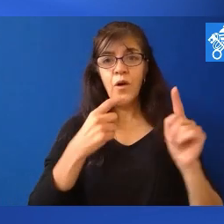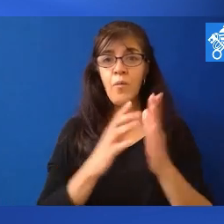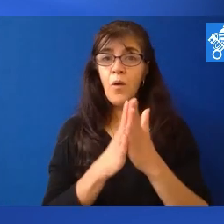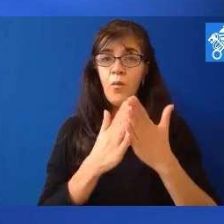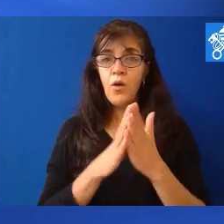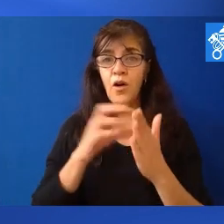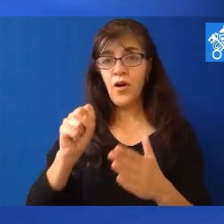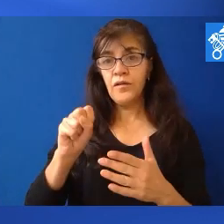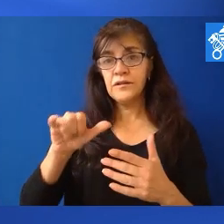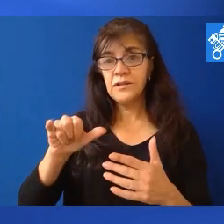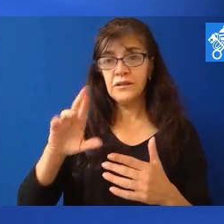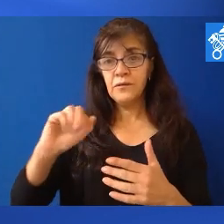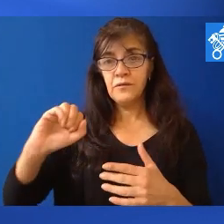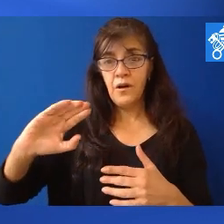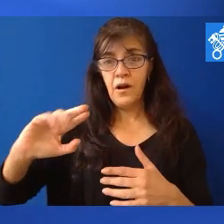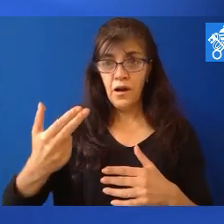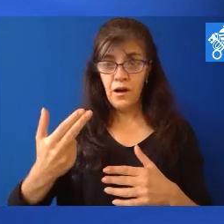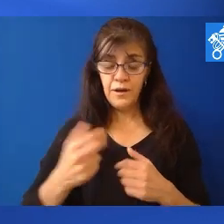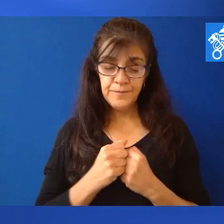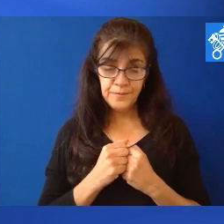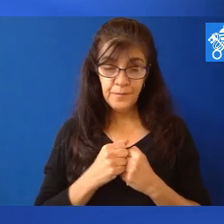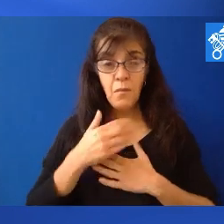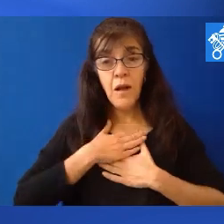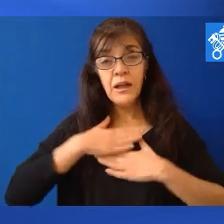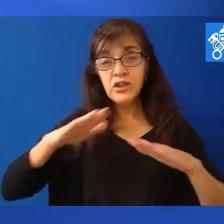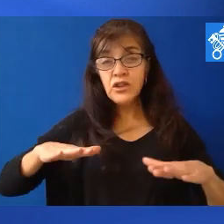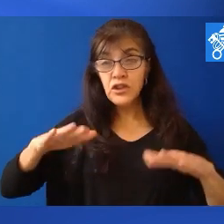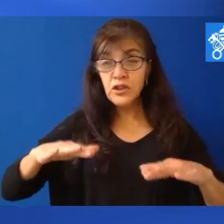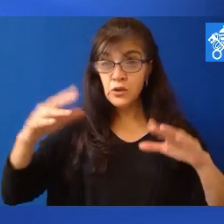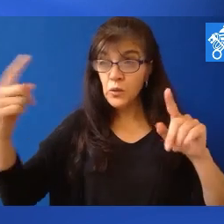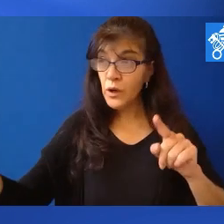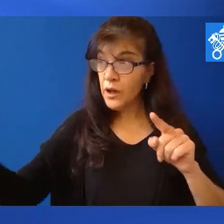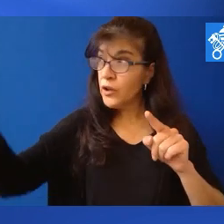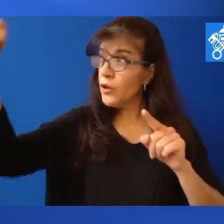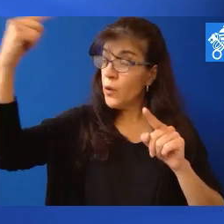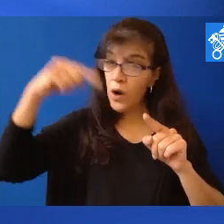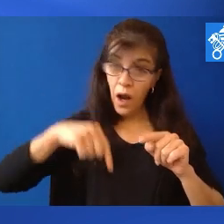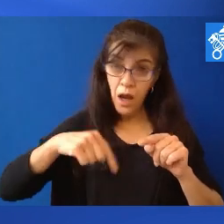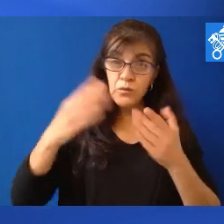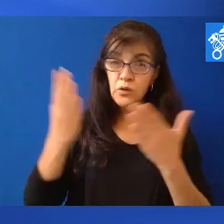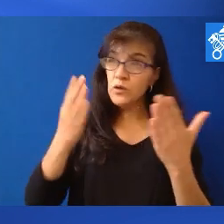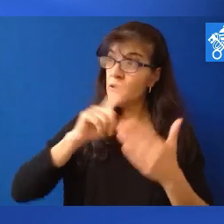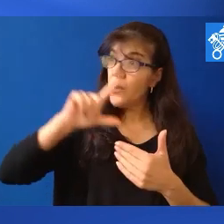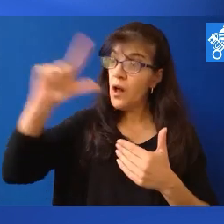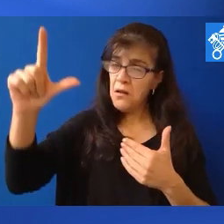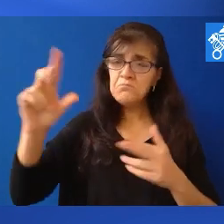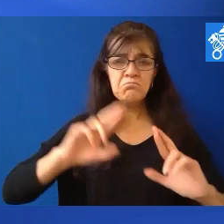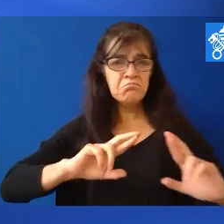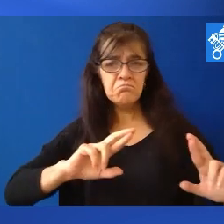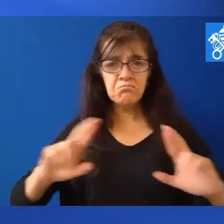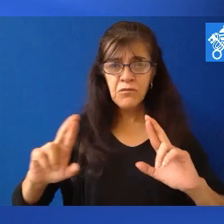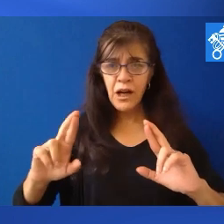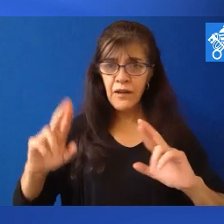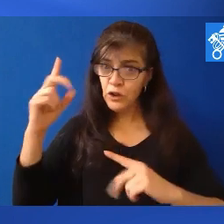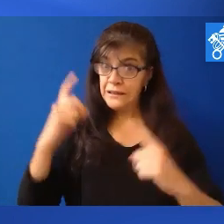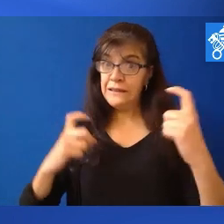A reading from the book of Sirach. My child, when you come to serve the Lord,